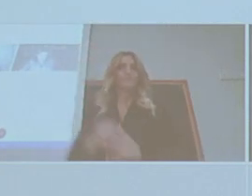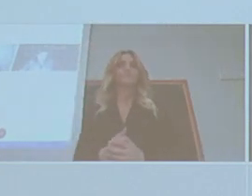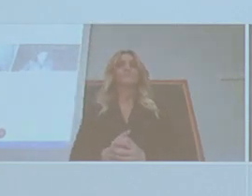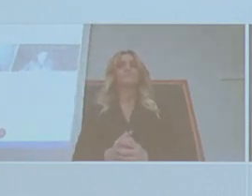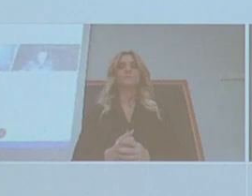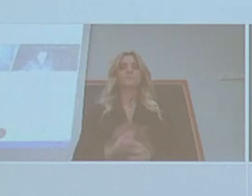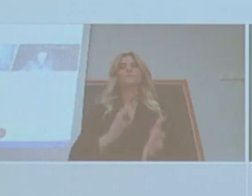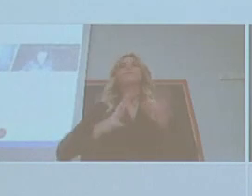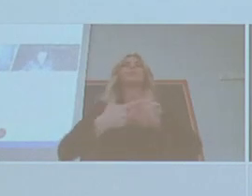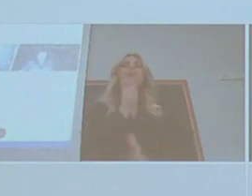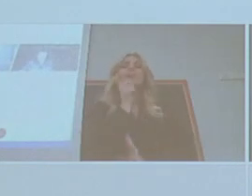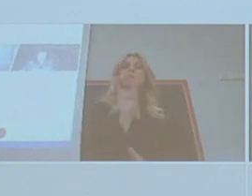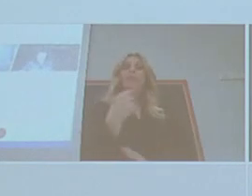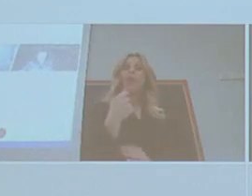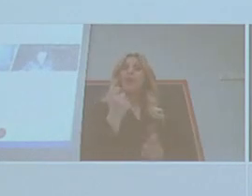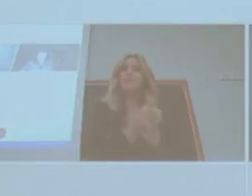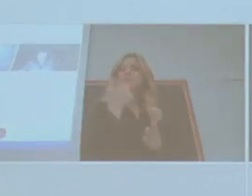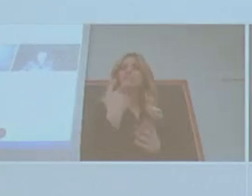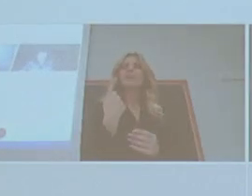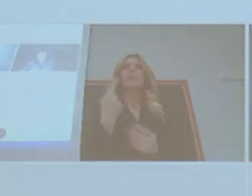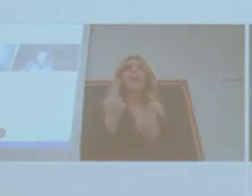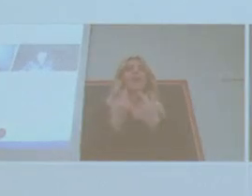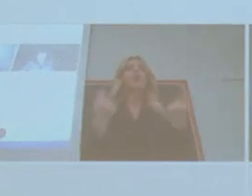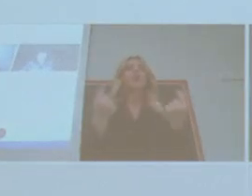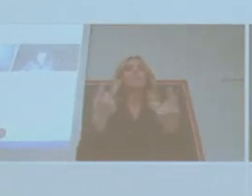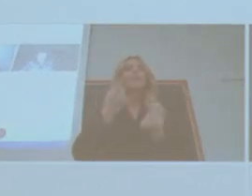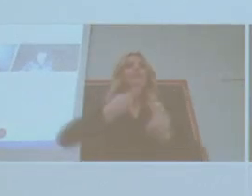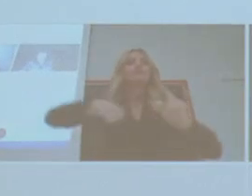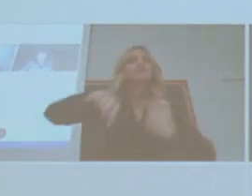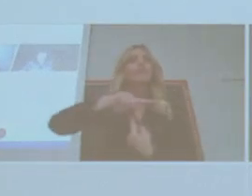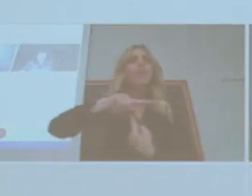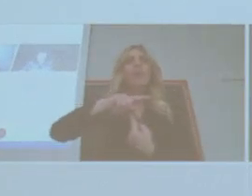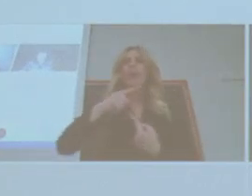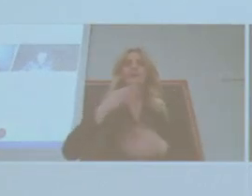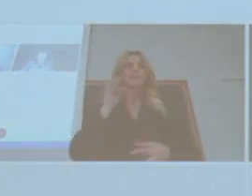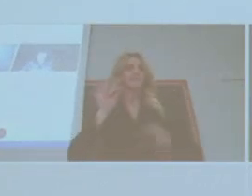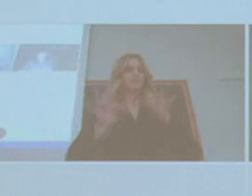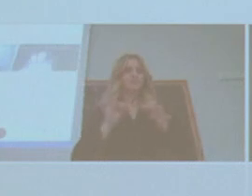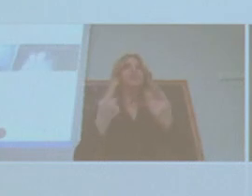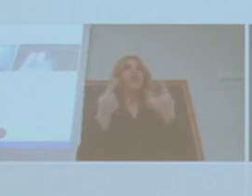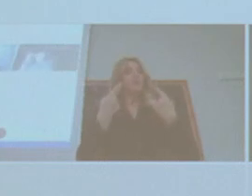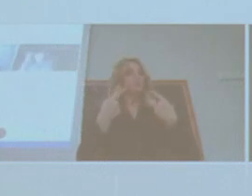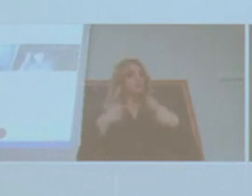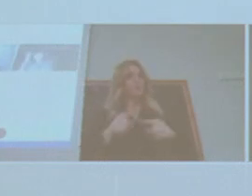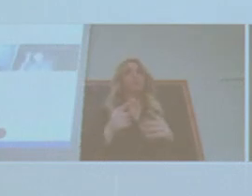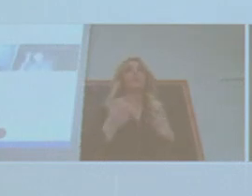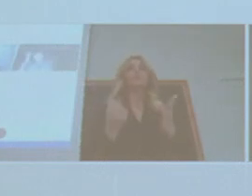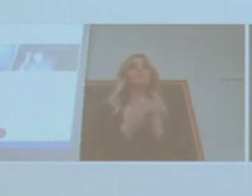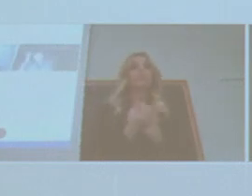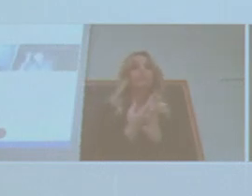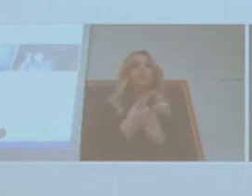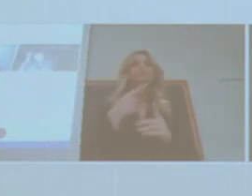Un'altra parola chiave che abbiamo citato è l'economia circolare. Anche questa produce e produrrà sempre più